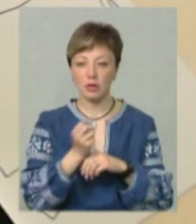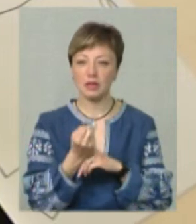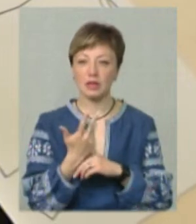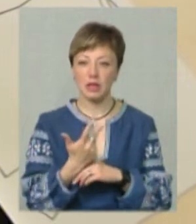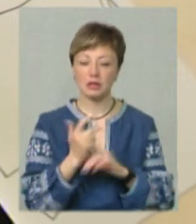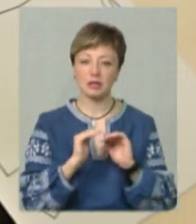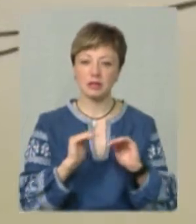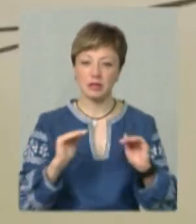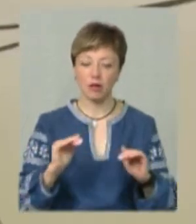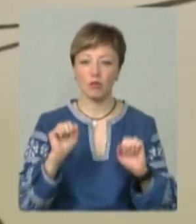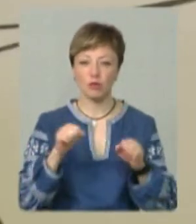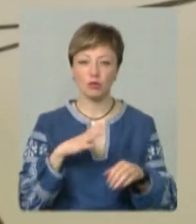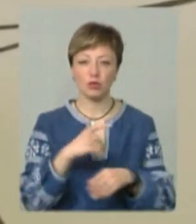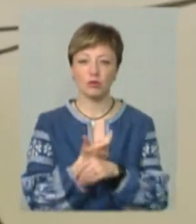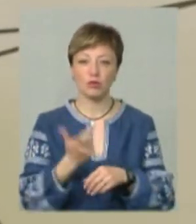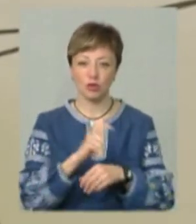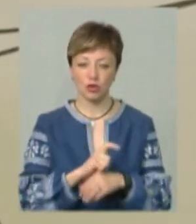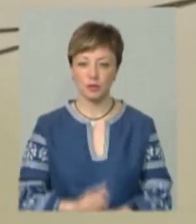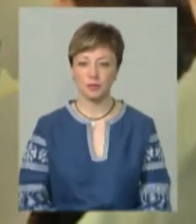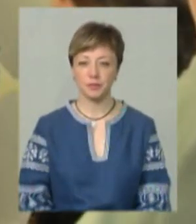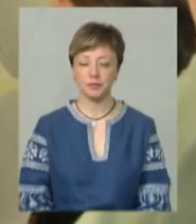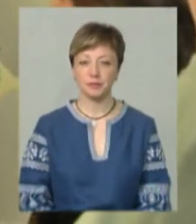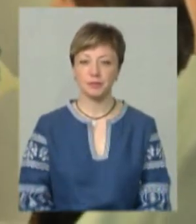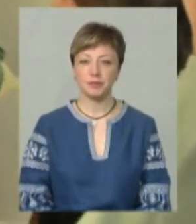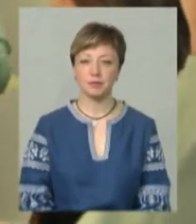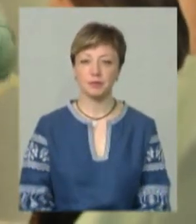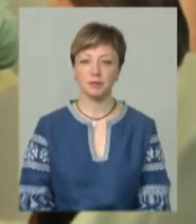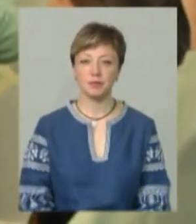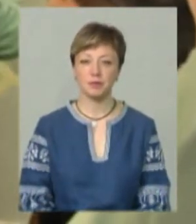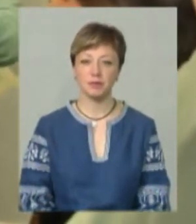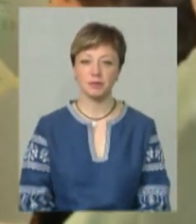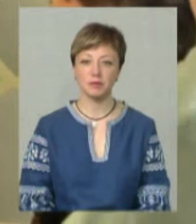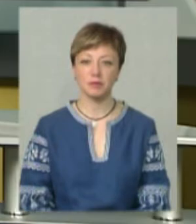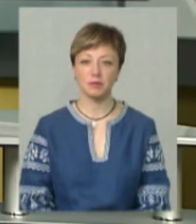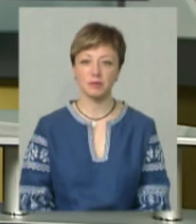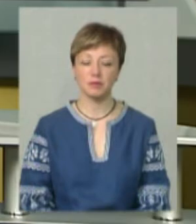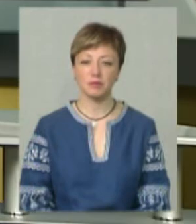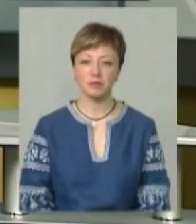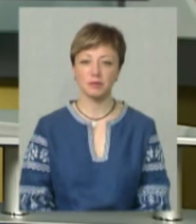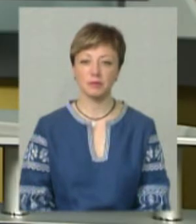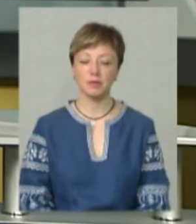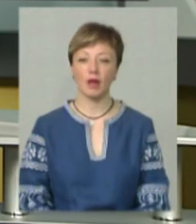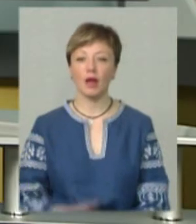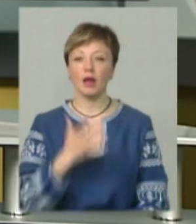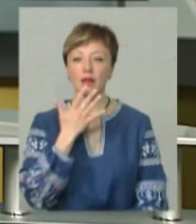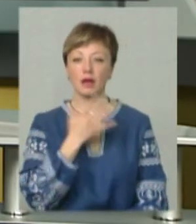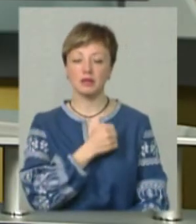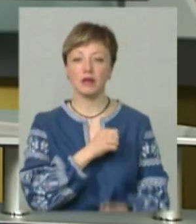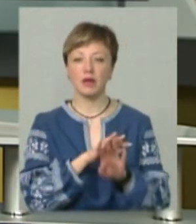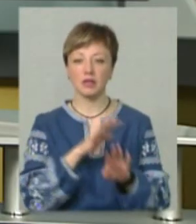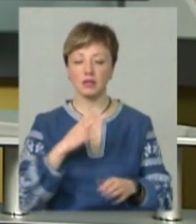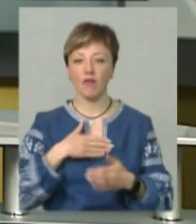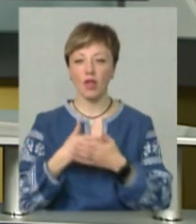13 дошкільнят, та їх може бути і більше. Світлана Поробок, Юрій Чорний. Новини на Суспільному. Хмельницький. Нацгвардійці